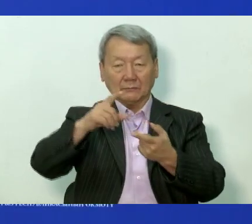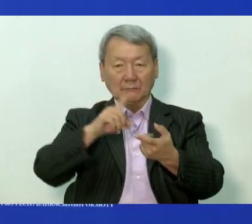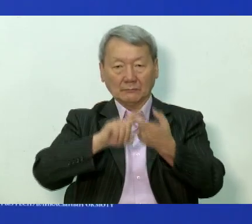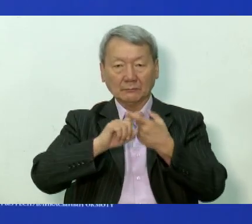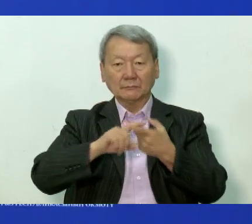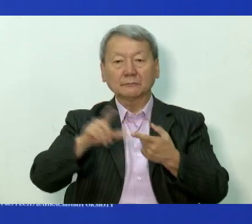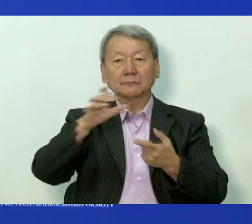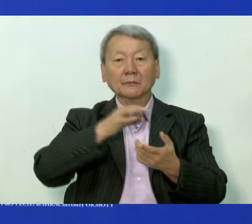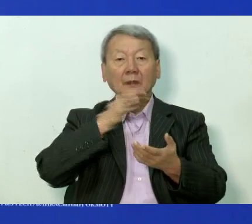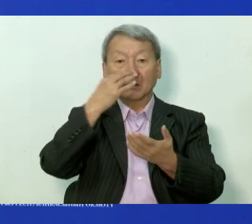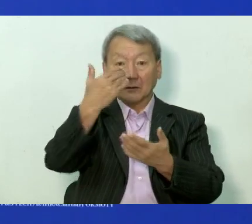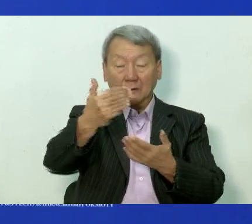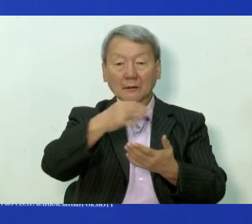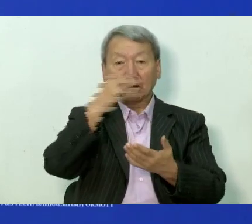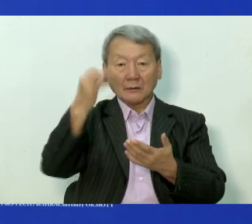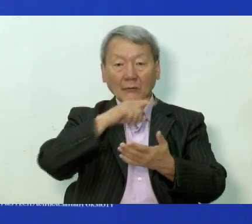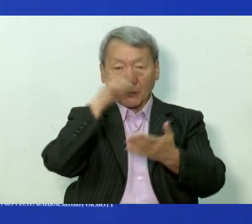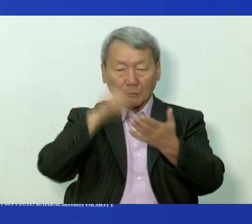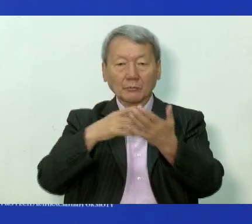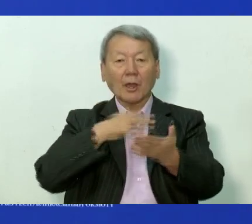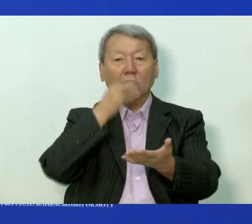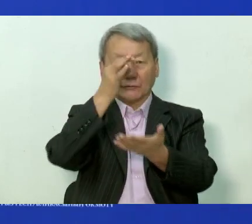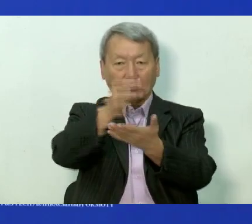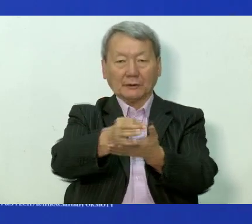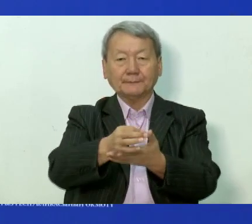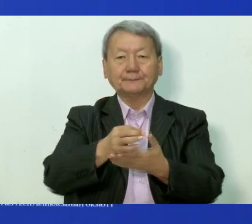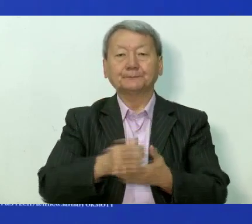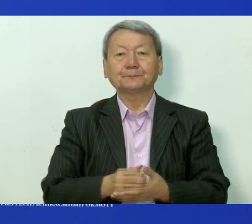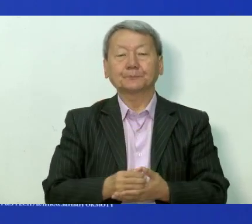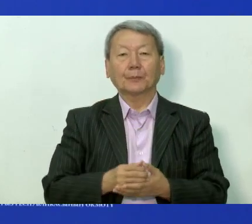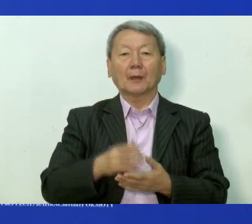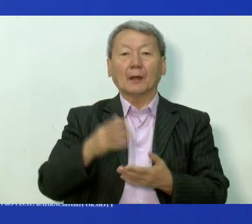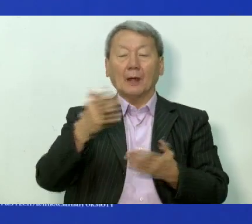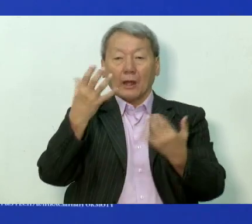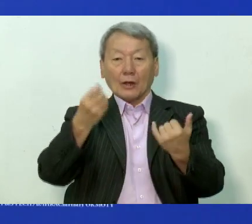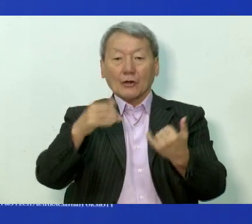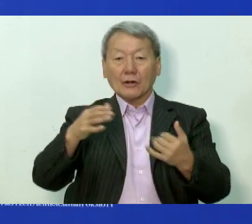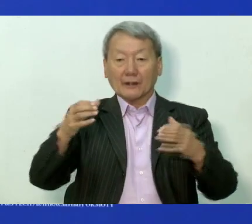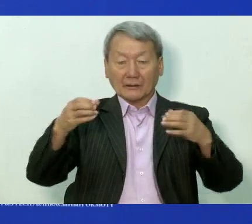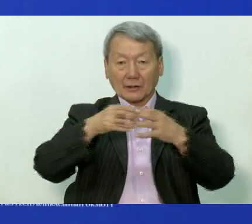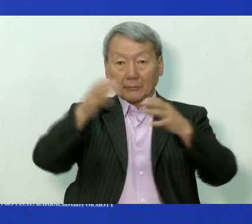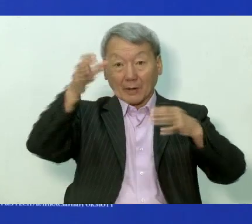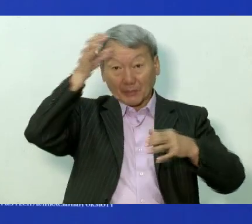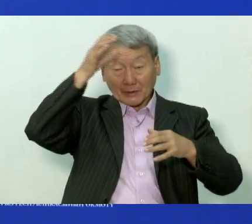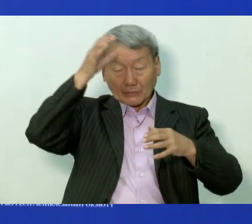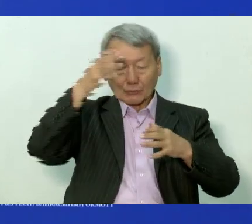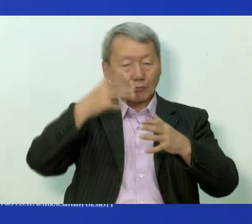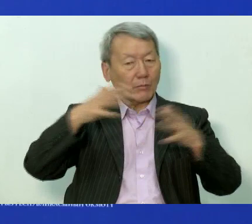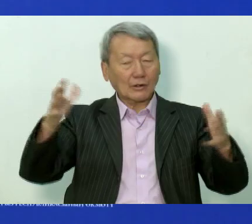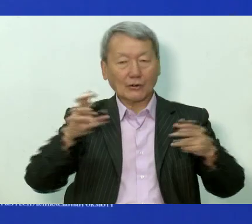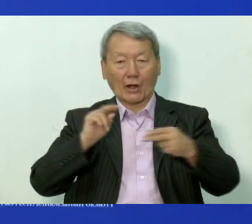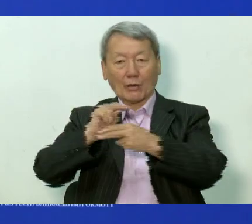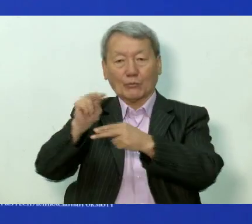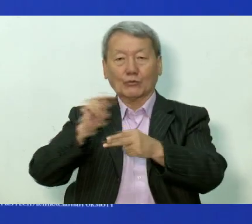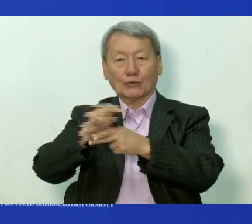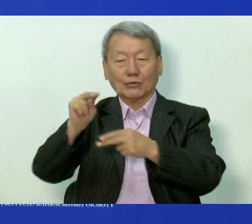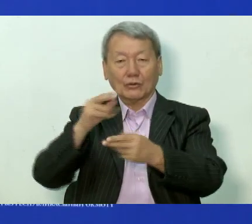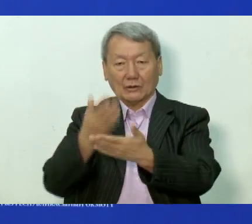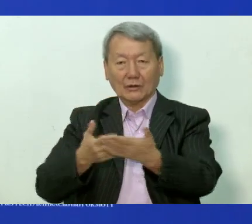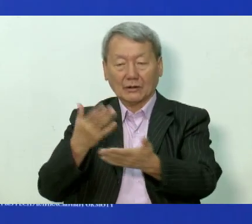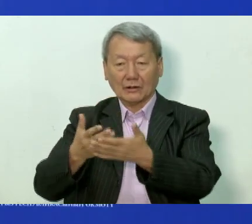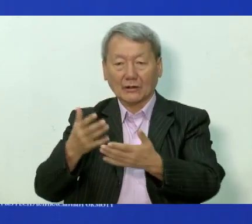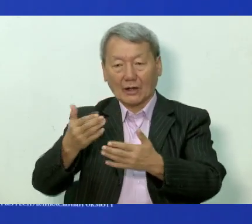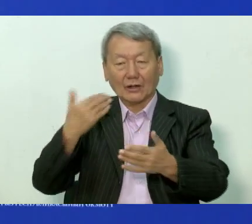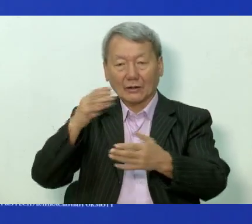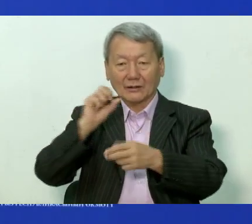и отвечаем на их интересующие вопросы. В системе образования тоже провели очень большие обучающие сессии по